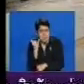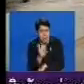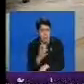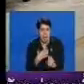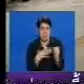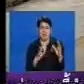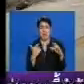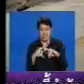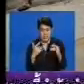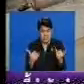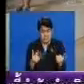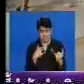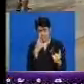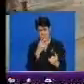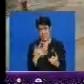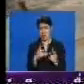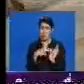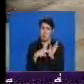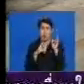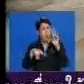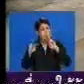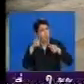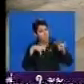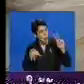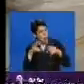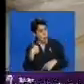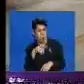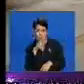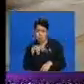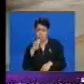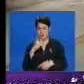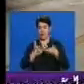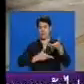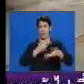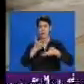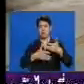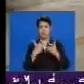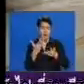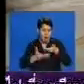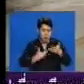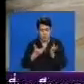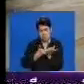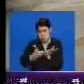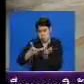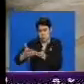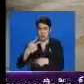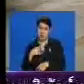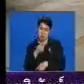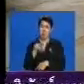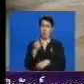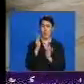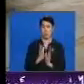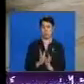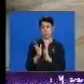ามาแต่ในความเป็นจริงแล้วเมื่อเรามาเดินดูสภาพนะคะโดยเฉพาะในตลาดซึ่งเป็นแหล่งค้าขายก็พบว่าทุกค